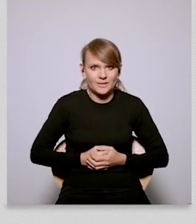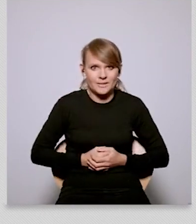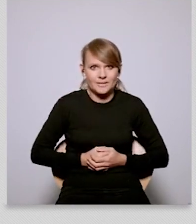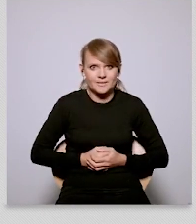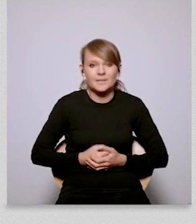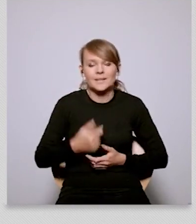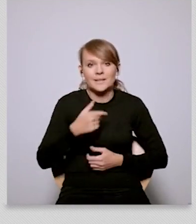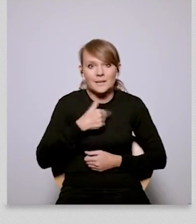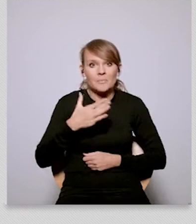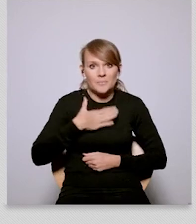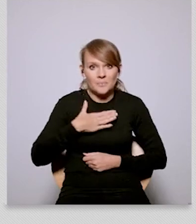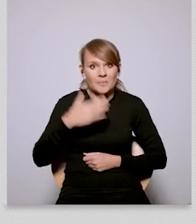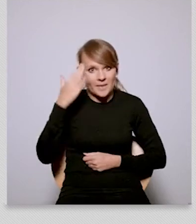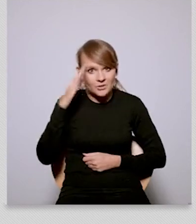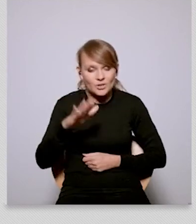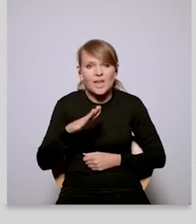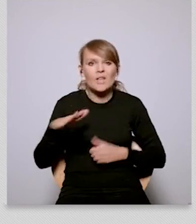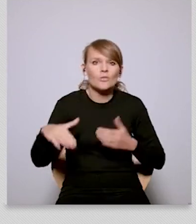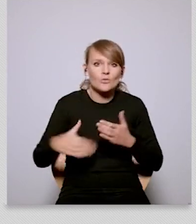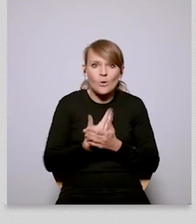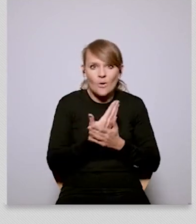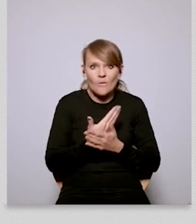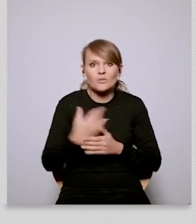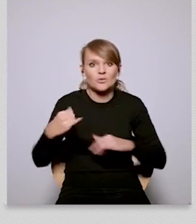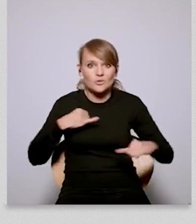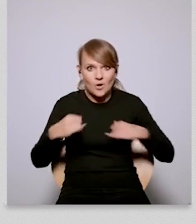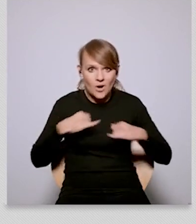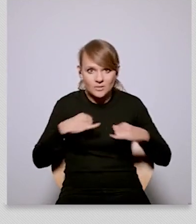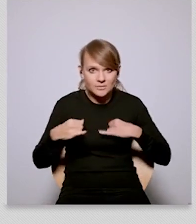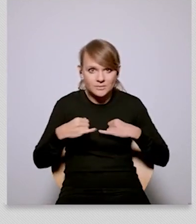miałbym nadzieję, że nowy rząd